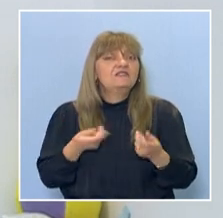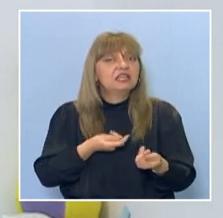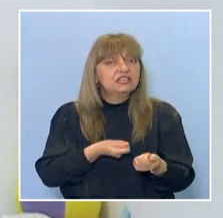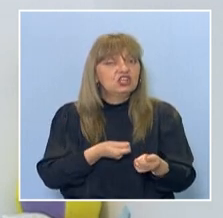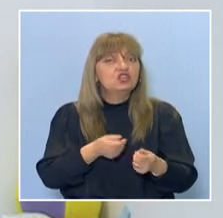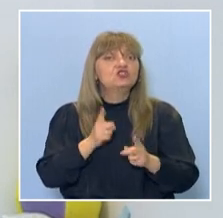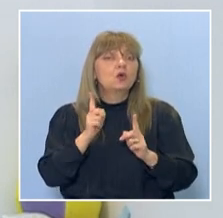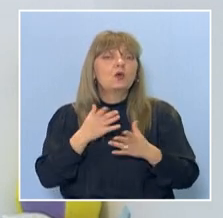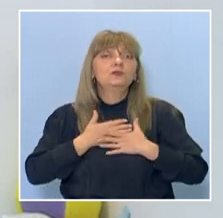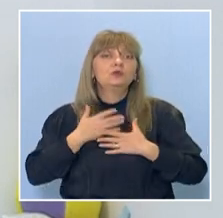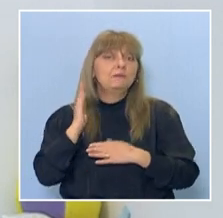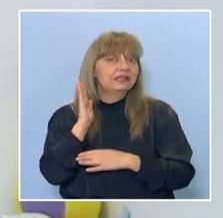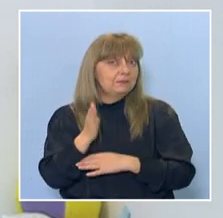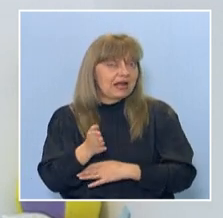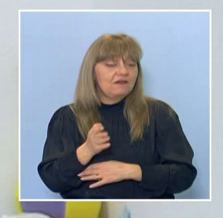имат право в